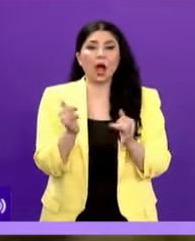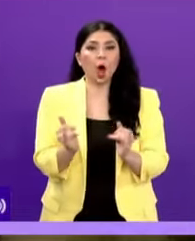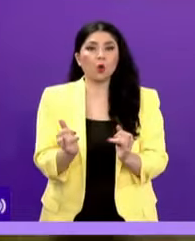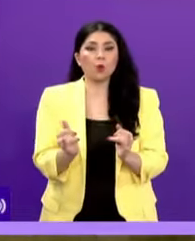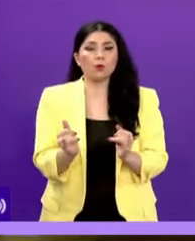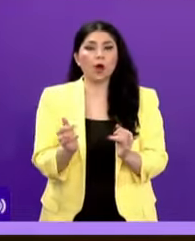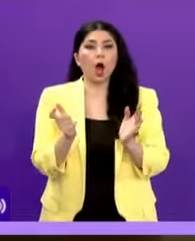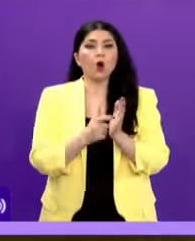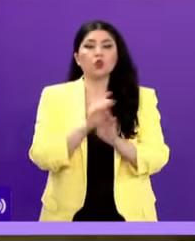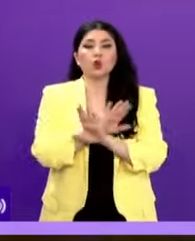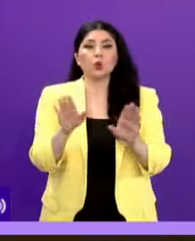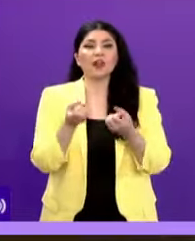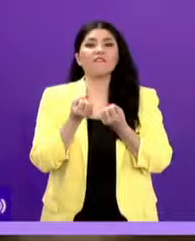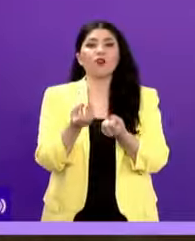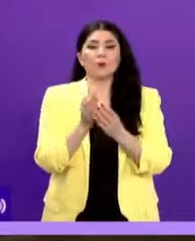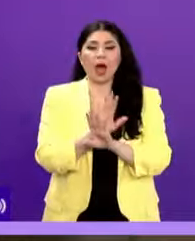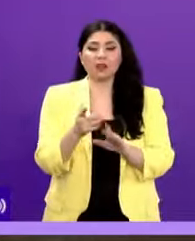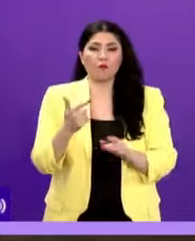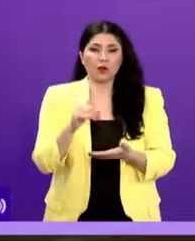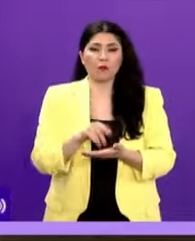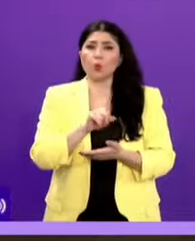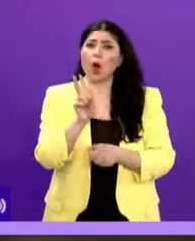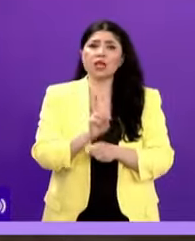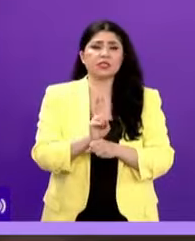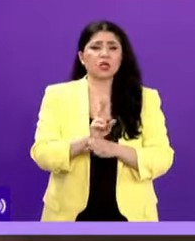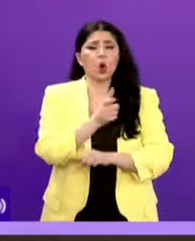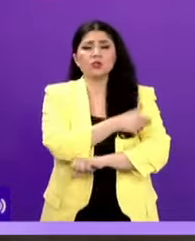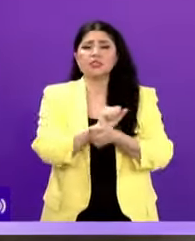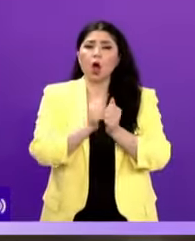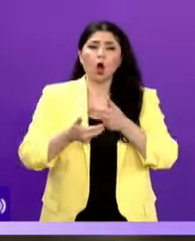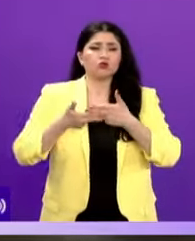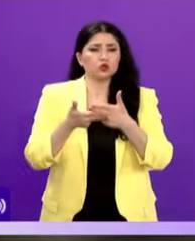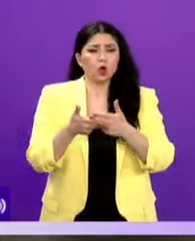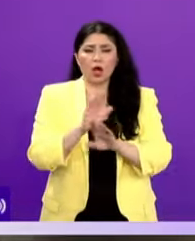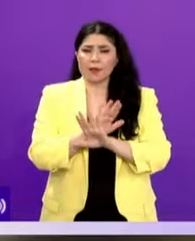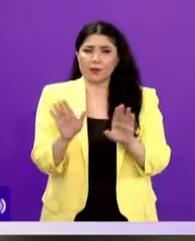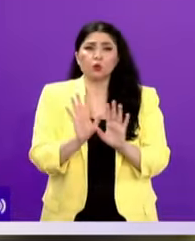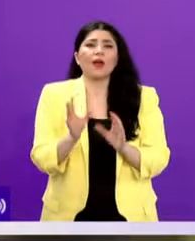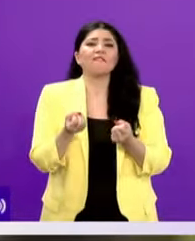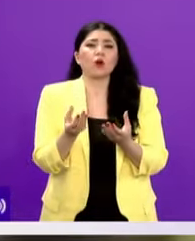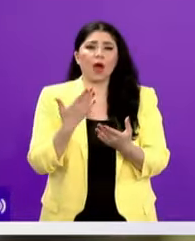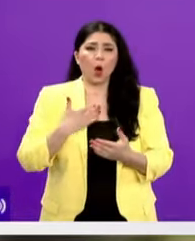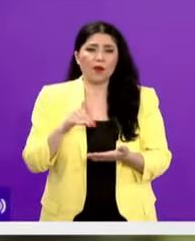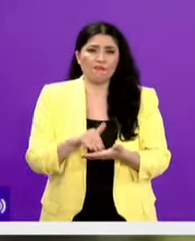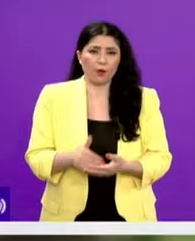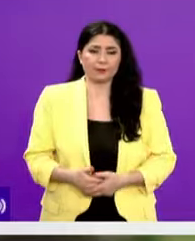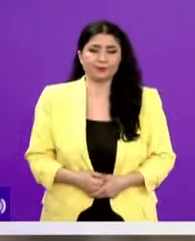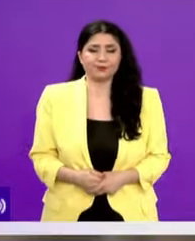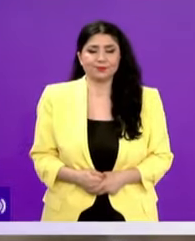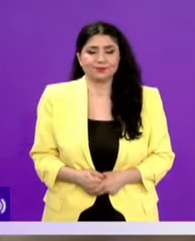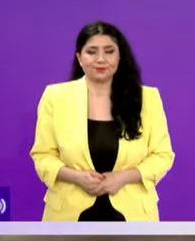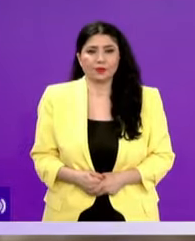au solicitat doar informații, nu și asistență consulară sau sprijin consular. Și de asemenea, în ceea ce